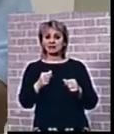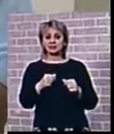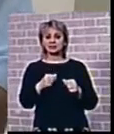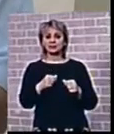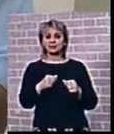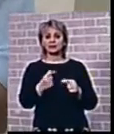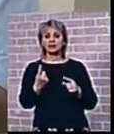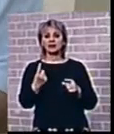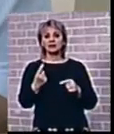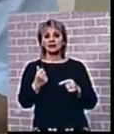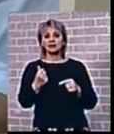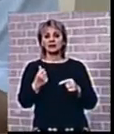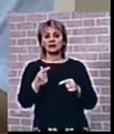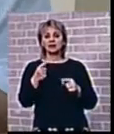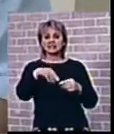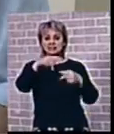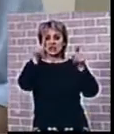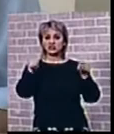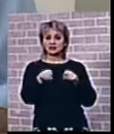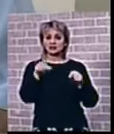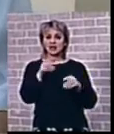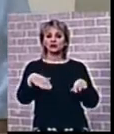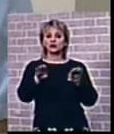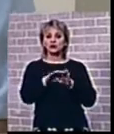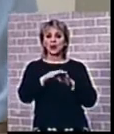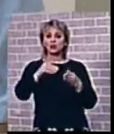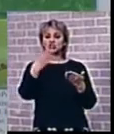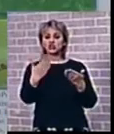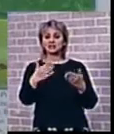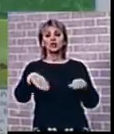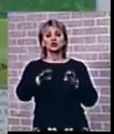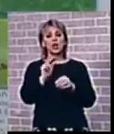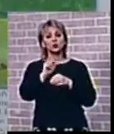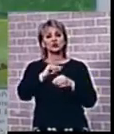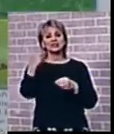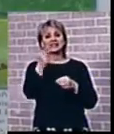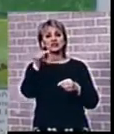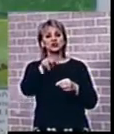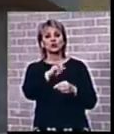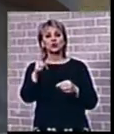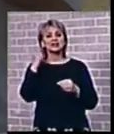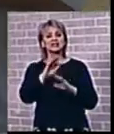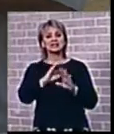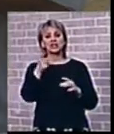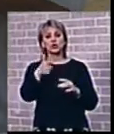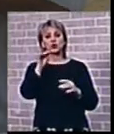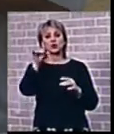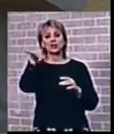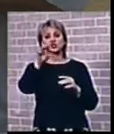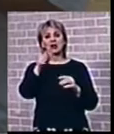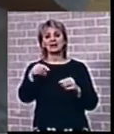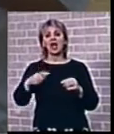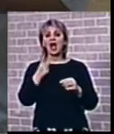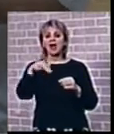Рисовать. Вот так вот. Вот с листа вот такой вот жест. Так учит рисовать тех, кто не слышит, Георгий Юришан, автор